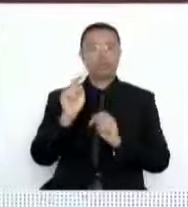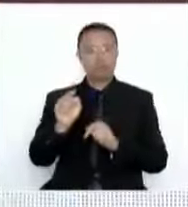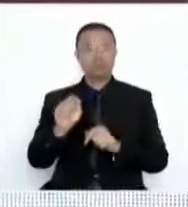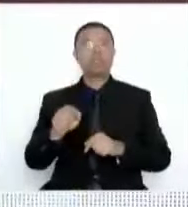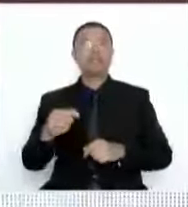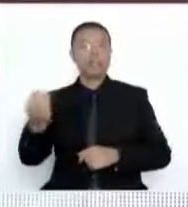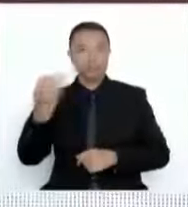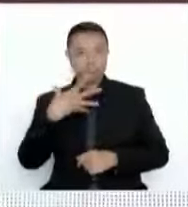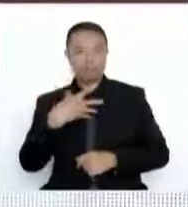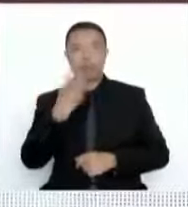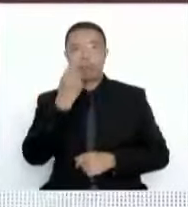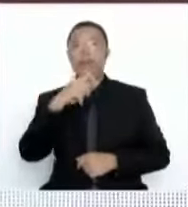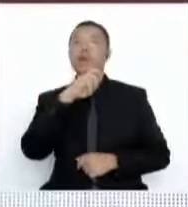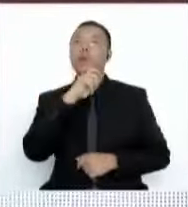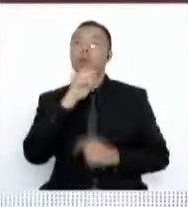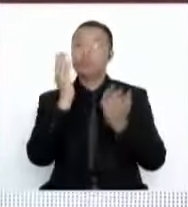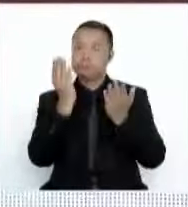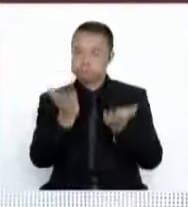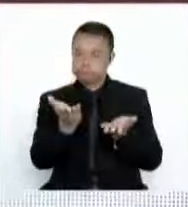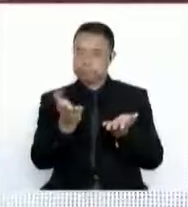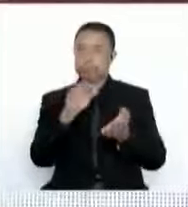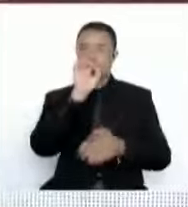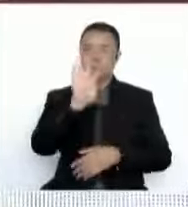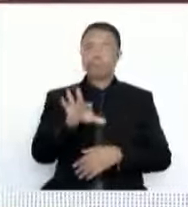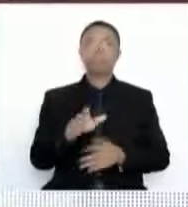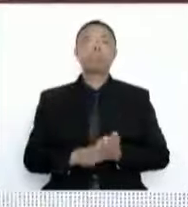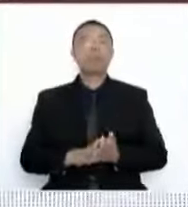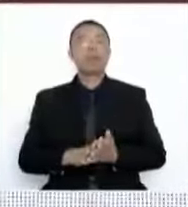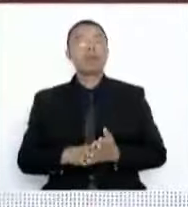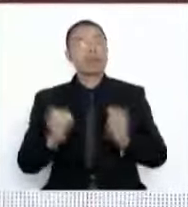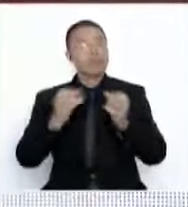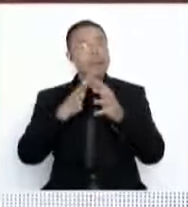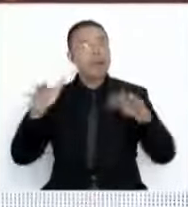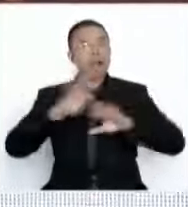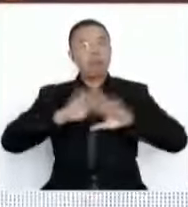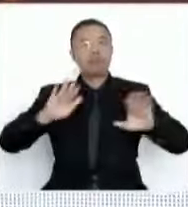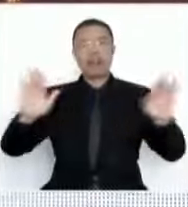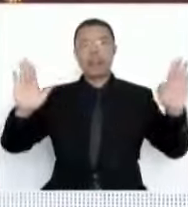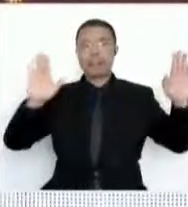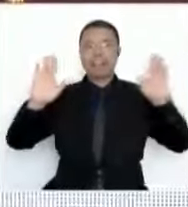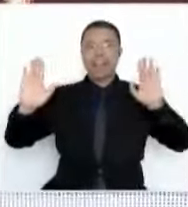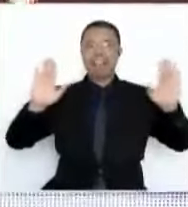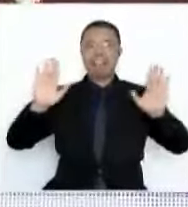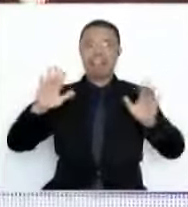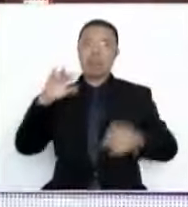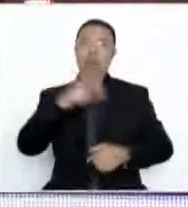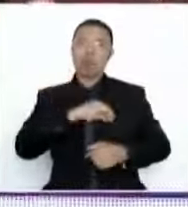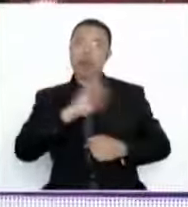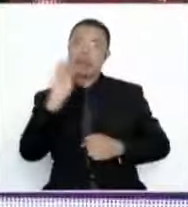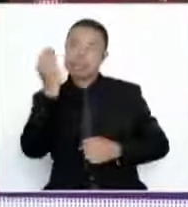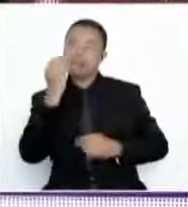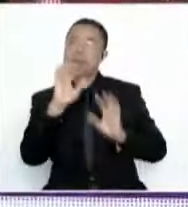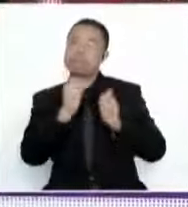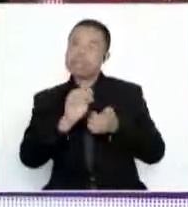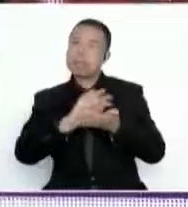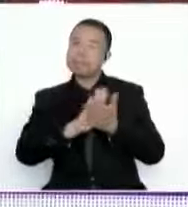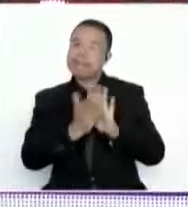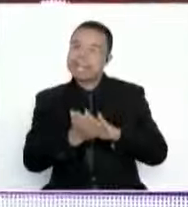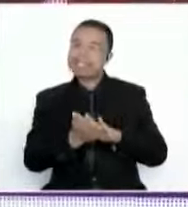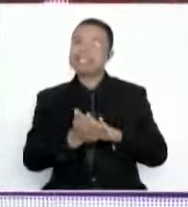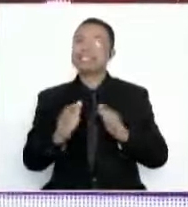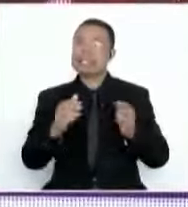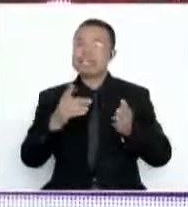bapak Kun Wardana adalah pengembangan budaya Betawi sebagai modal Jakarta bisa menjadi salah satu